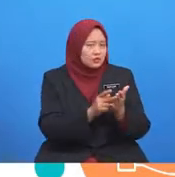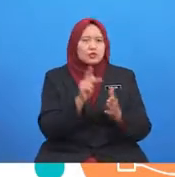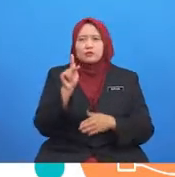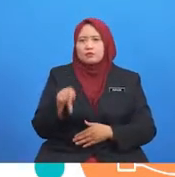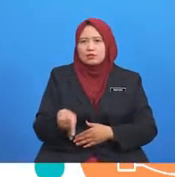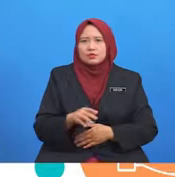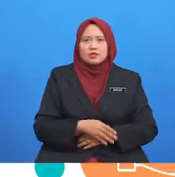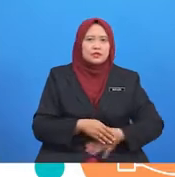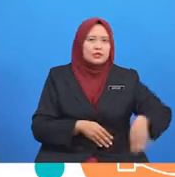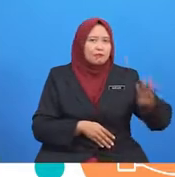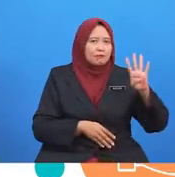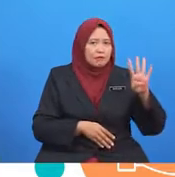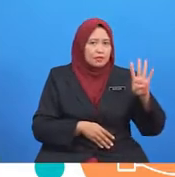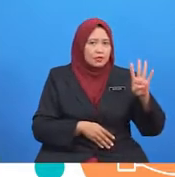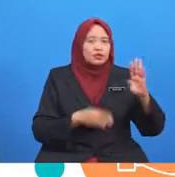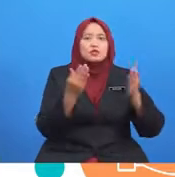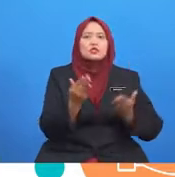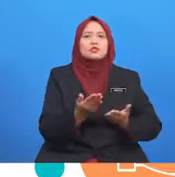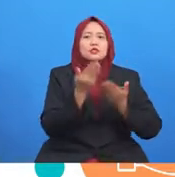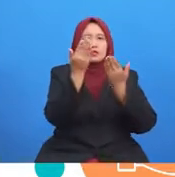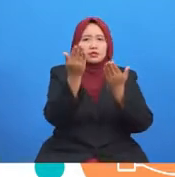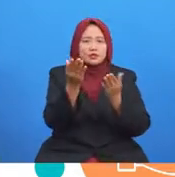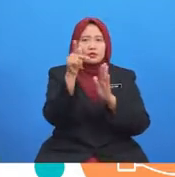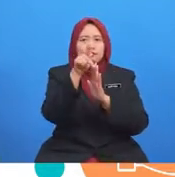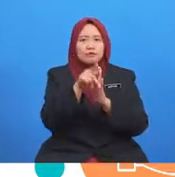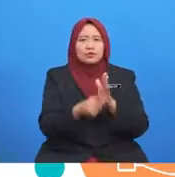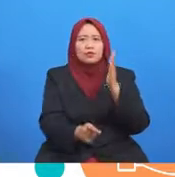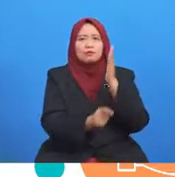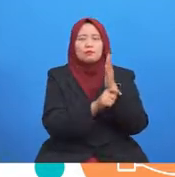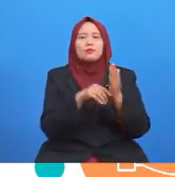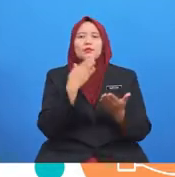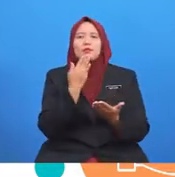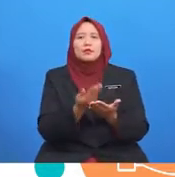itu ialah cadangan penambahbaikan.